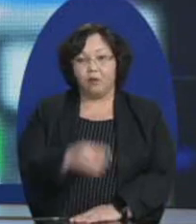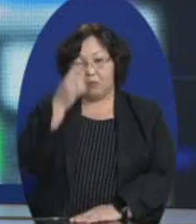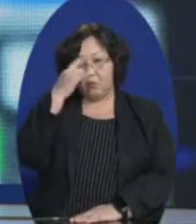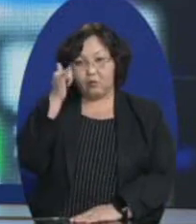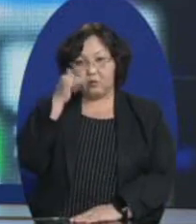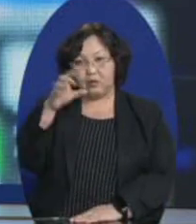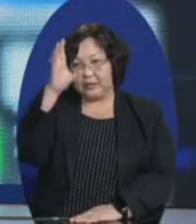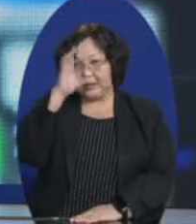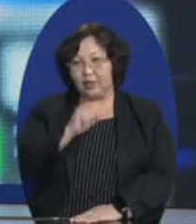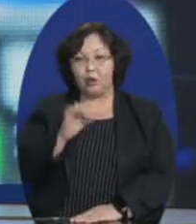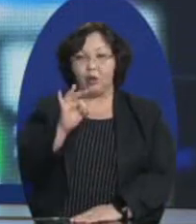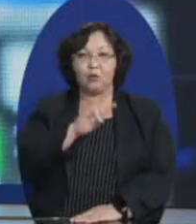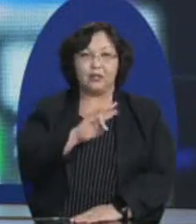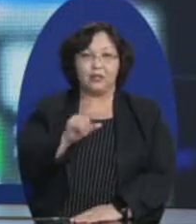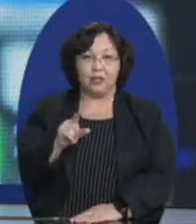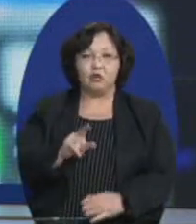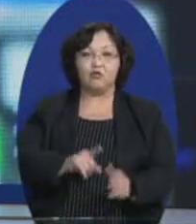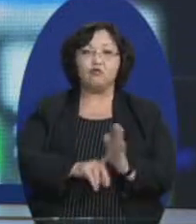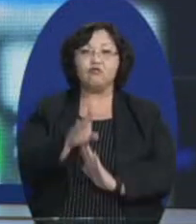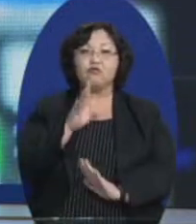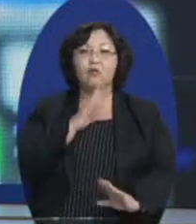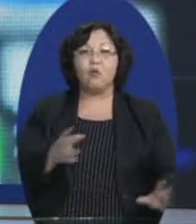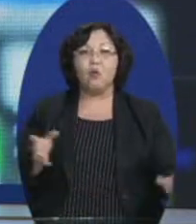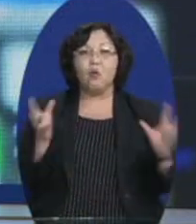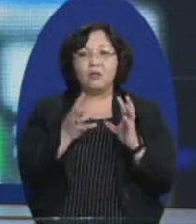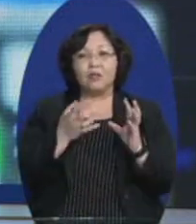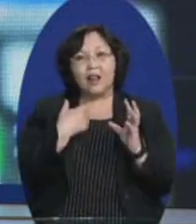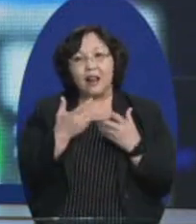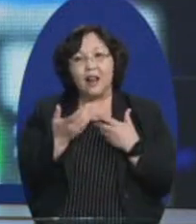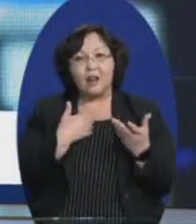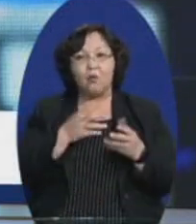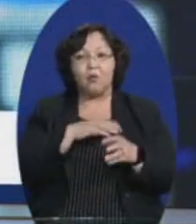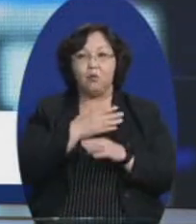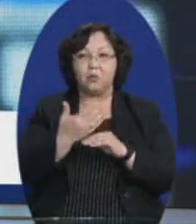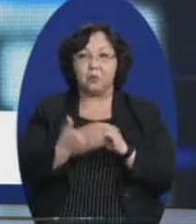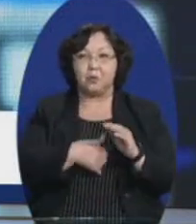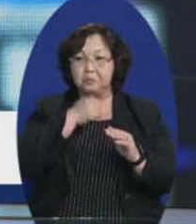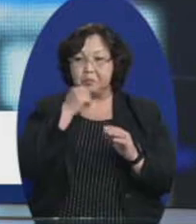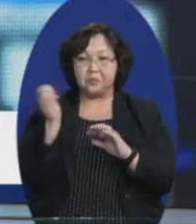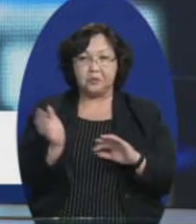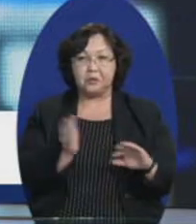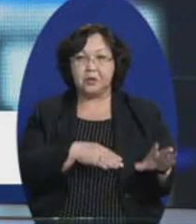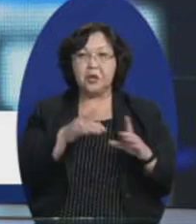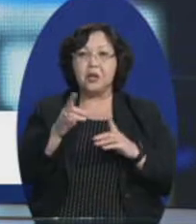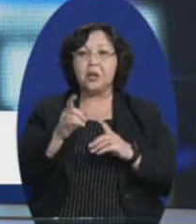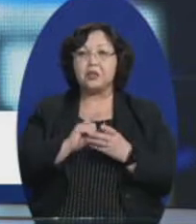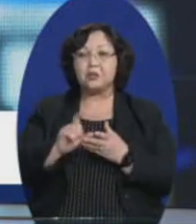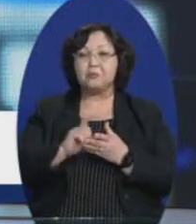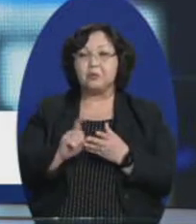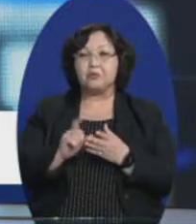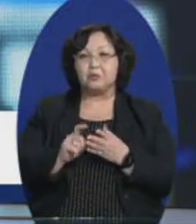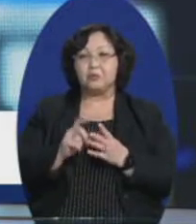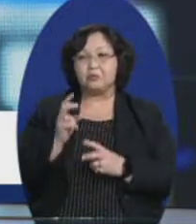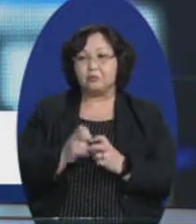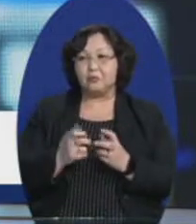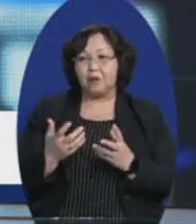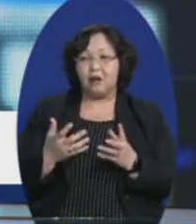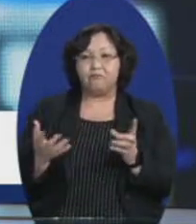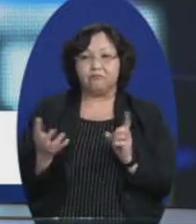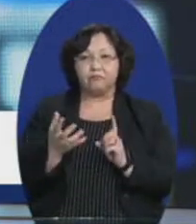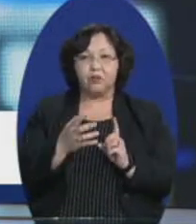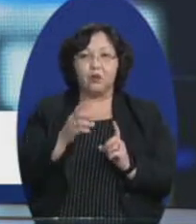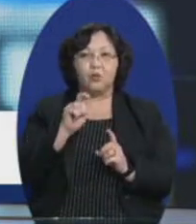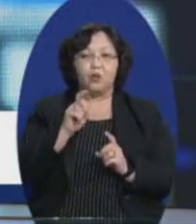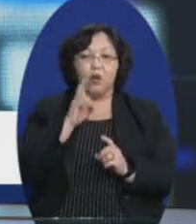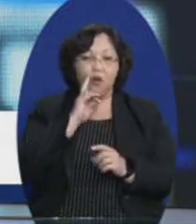Улсын ерөнхий сайд хоёрт нээлжит өглөөний уулзалтаа уулуурхаан бус экспортын салбарынхантай хэлээ. Уулзалтаар хүнсний бүтээгдэхүүн, сүүн